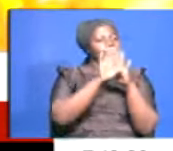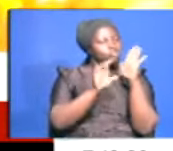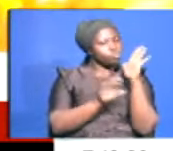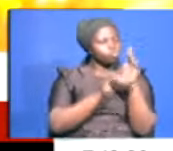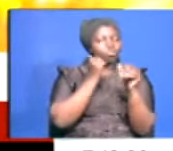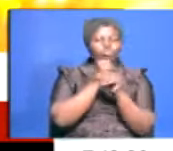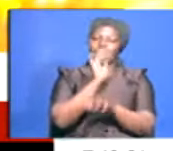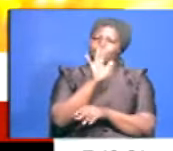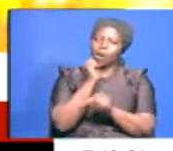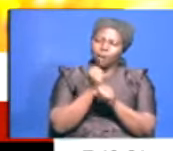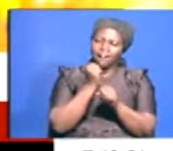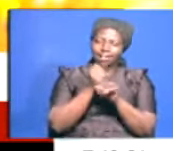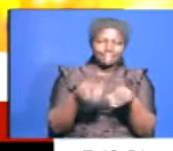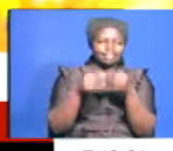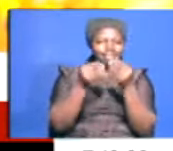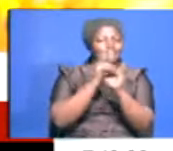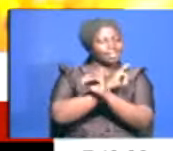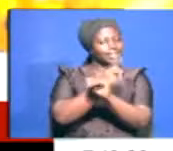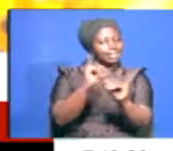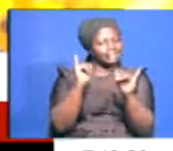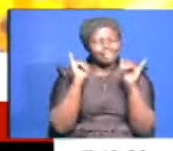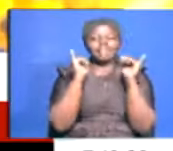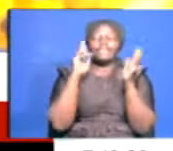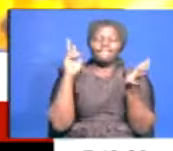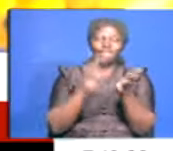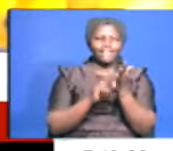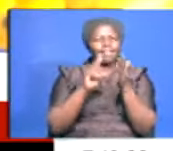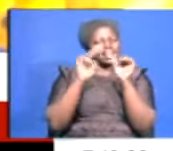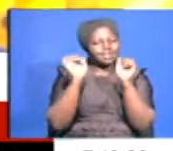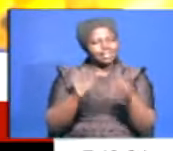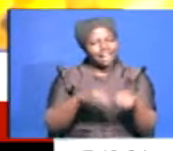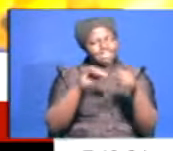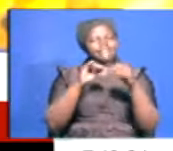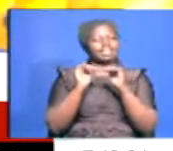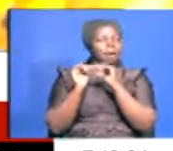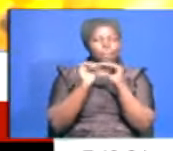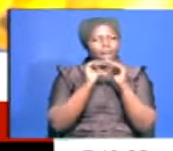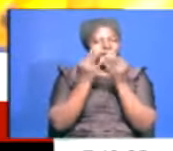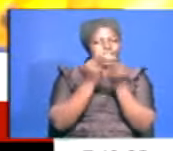a credible, verifiable, democratic, free and fair election.